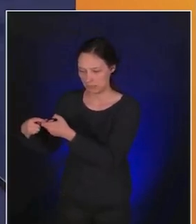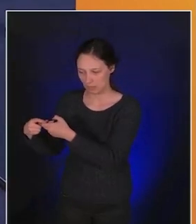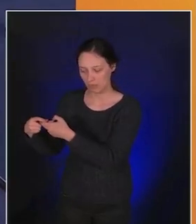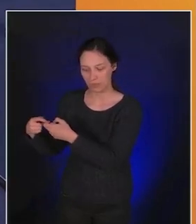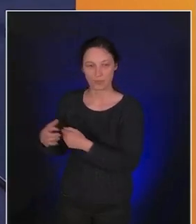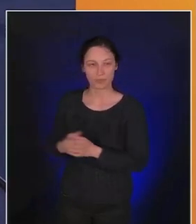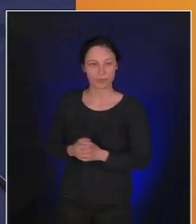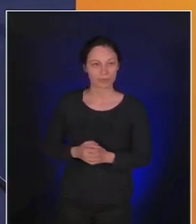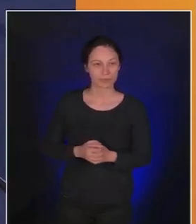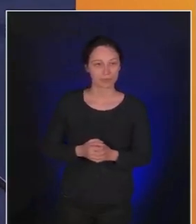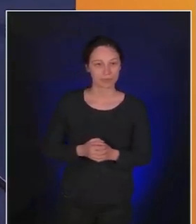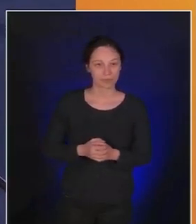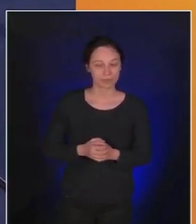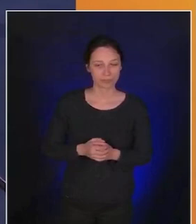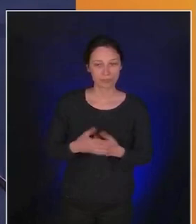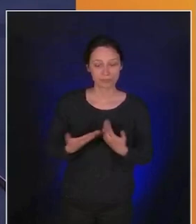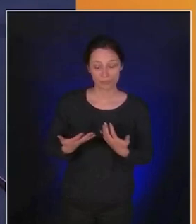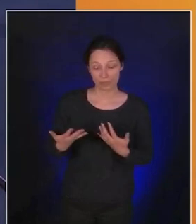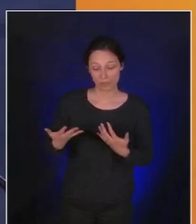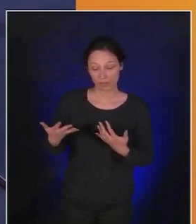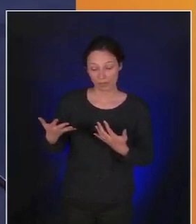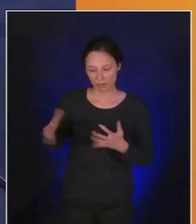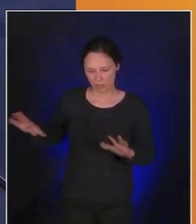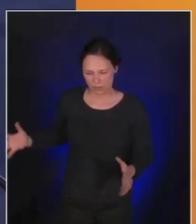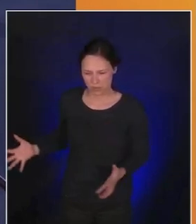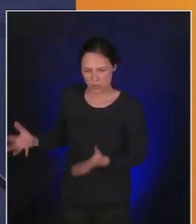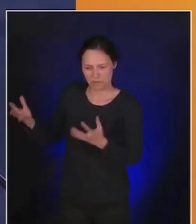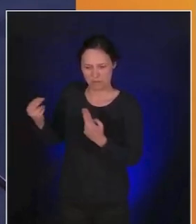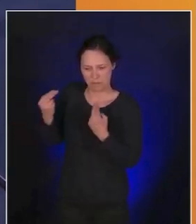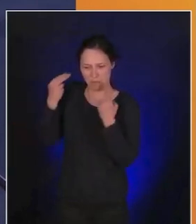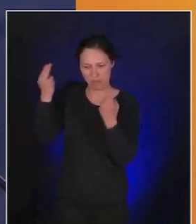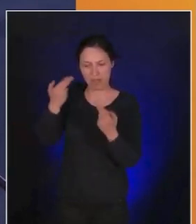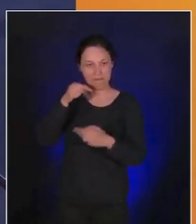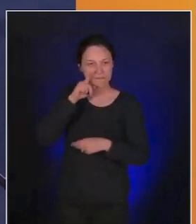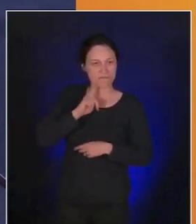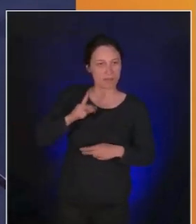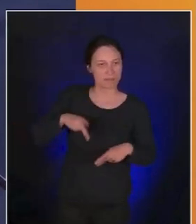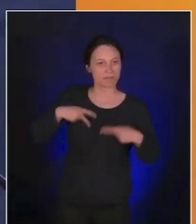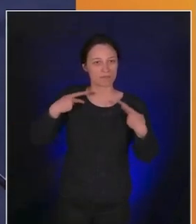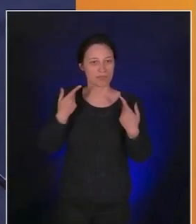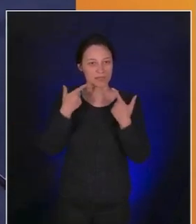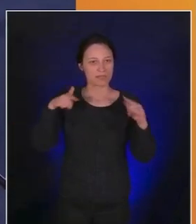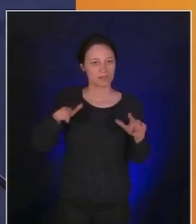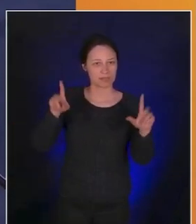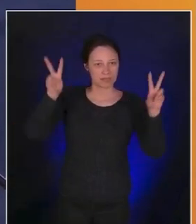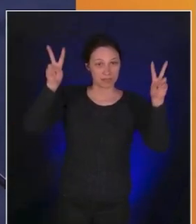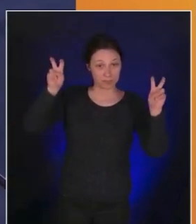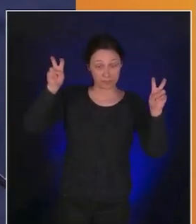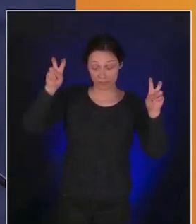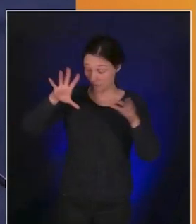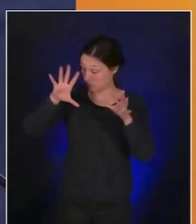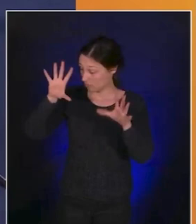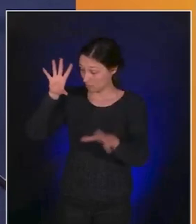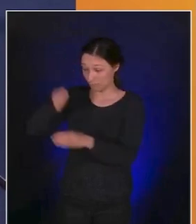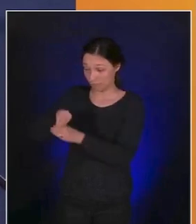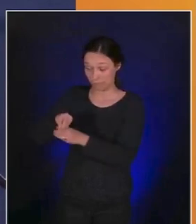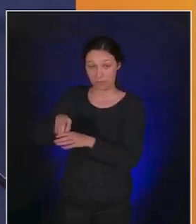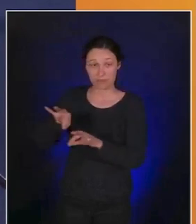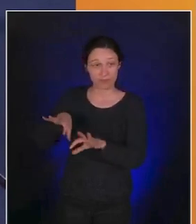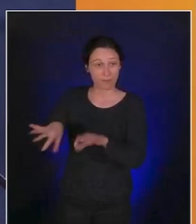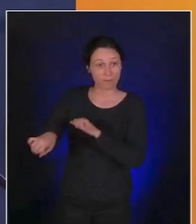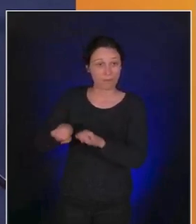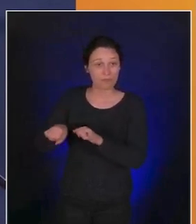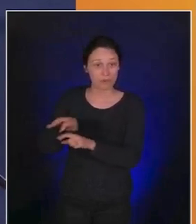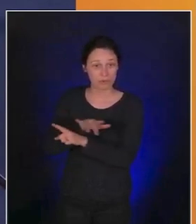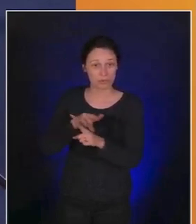Le soulèvement Femmes, Vie, Liberté qui s'inscrit dans ces mouvements de social a ému le